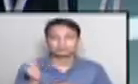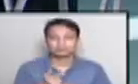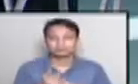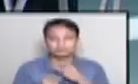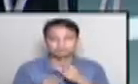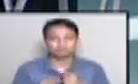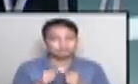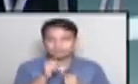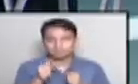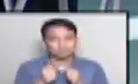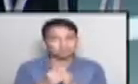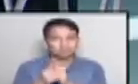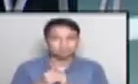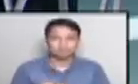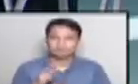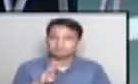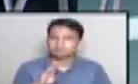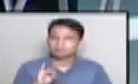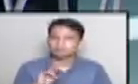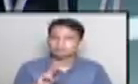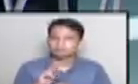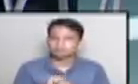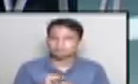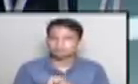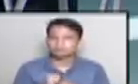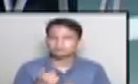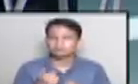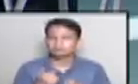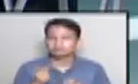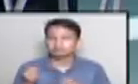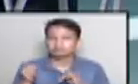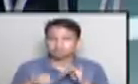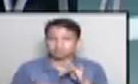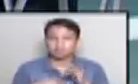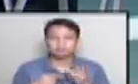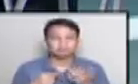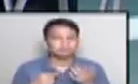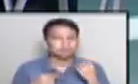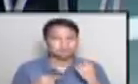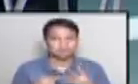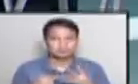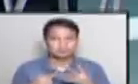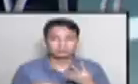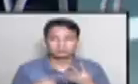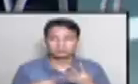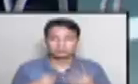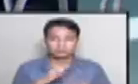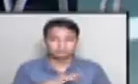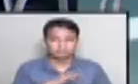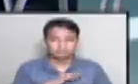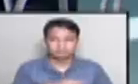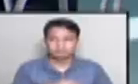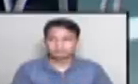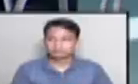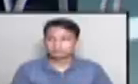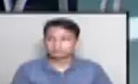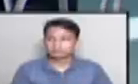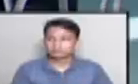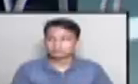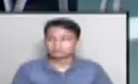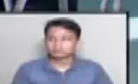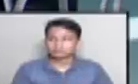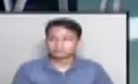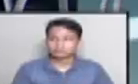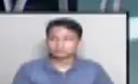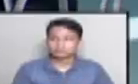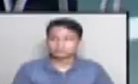hindi, may kasamang taga-BAR, sisitahin sila. Okay? Then, pang-apat, may benefits pa kayo? Wala nga, sir. Pero